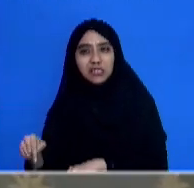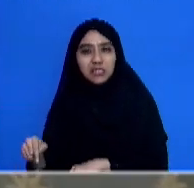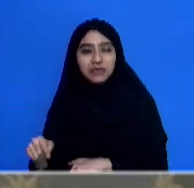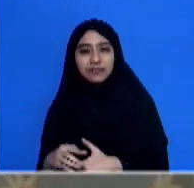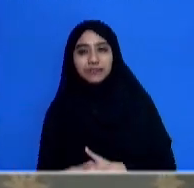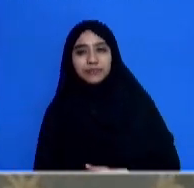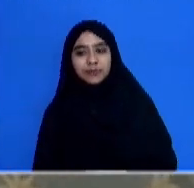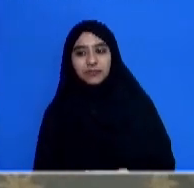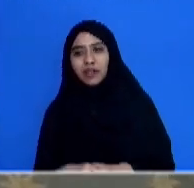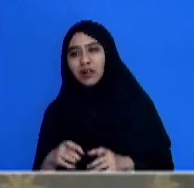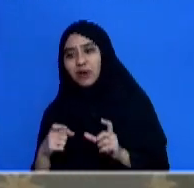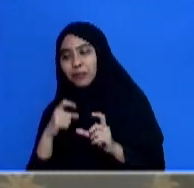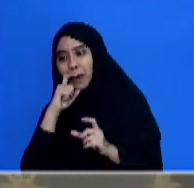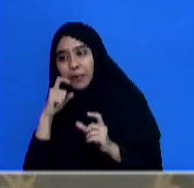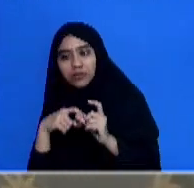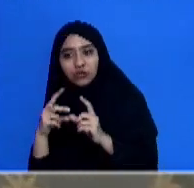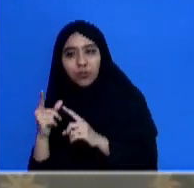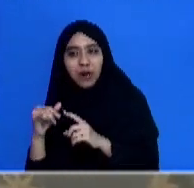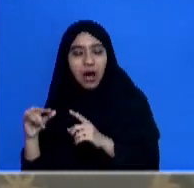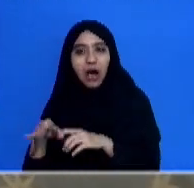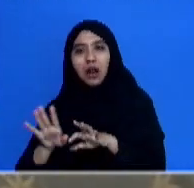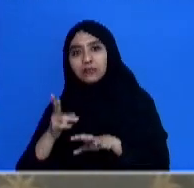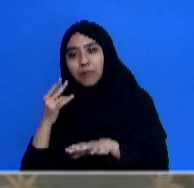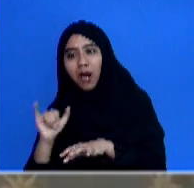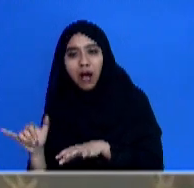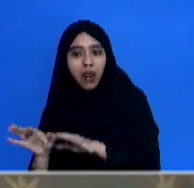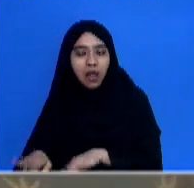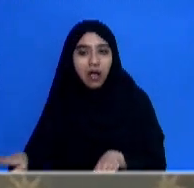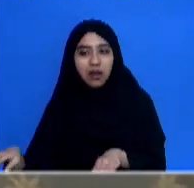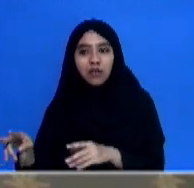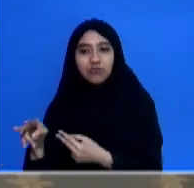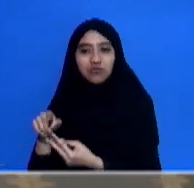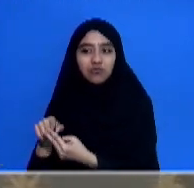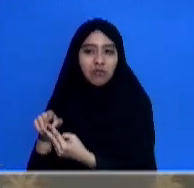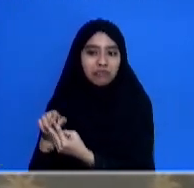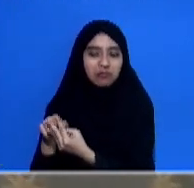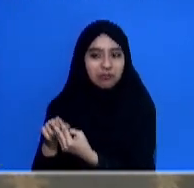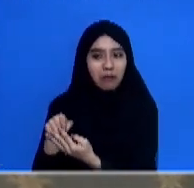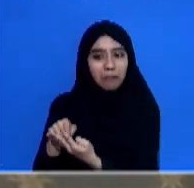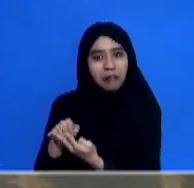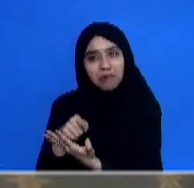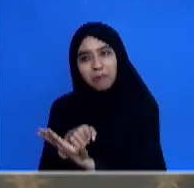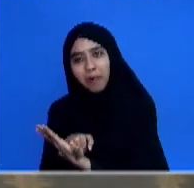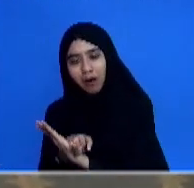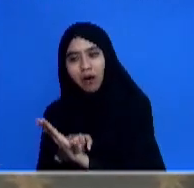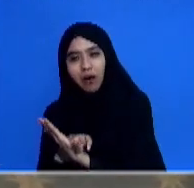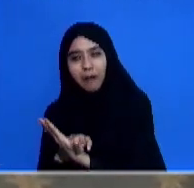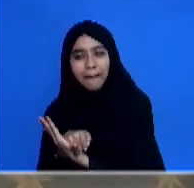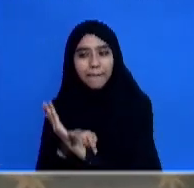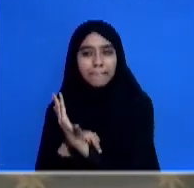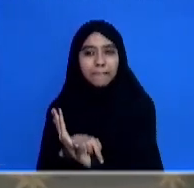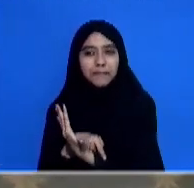dengan anak-anaknya ya, Anjas Ade Saputra, Andri Dwi Prasetyo, dan Avan Febri Setiawan.